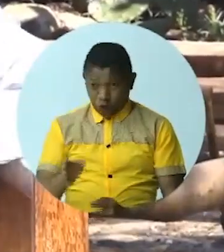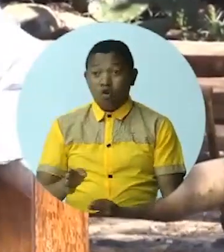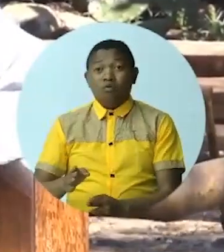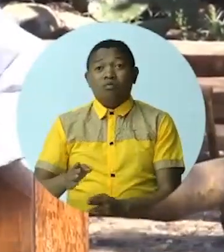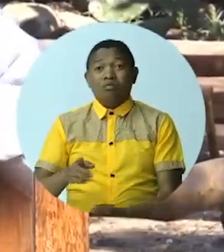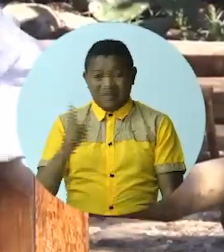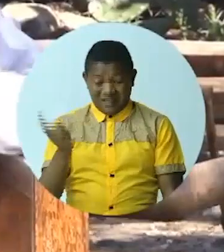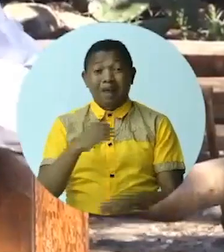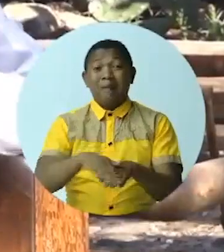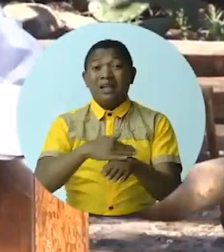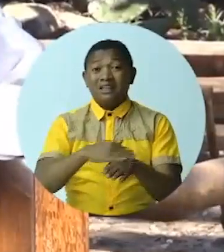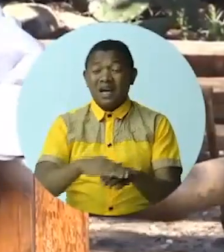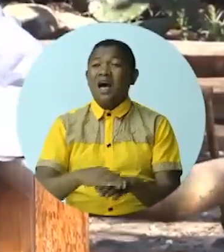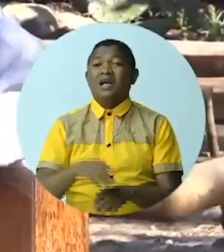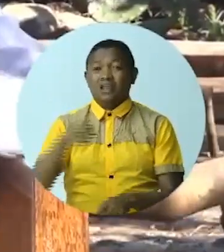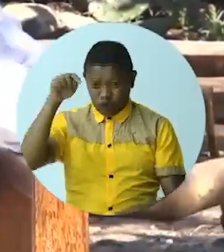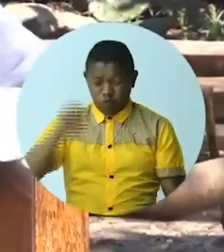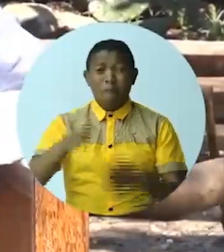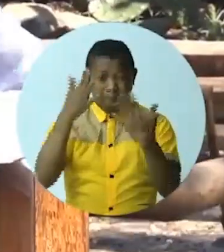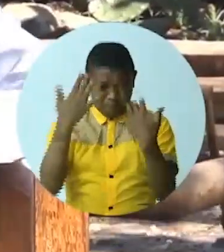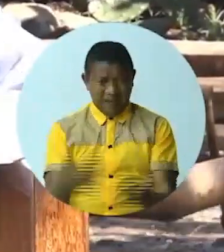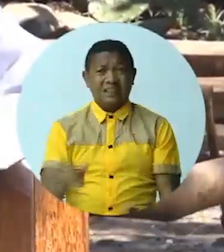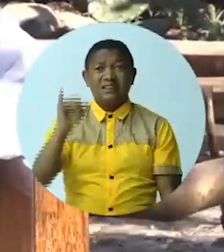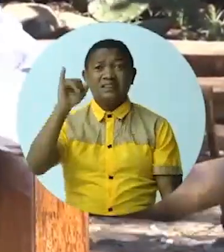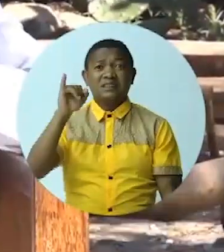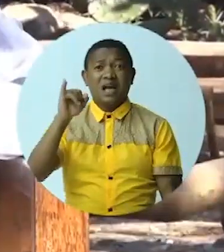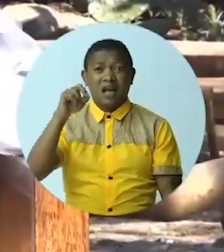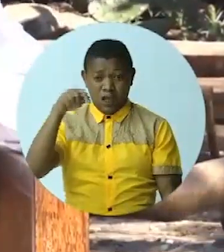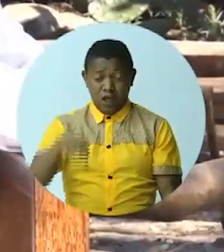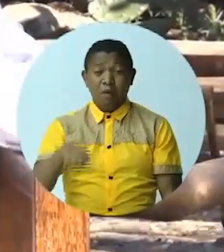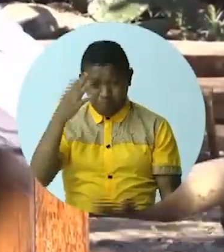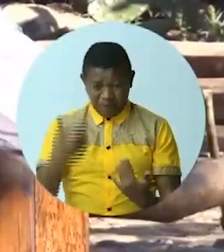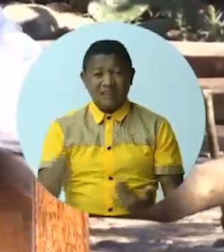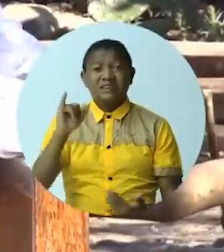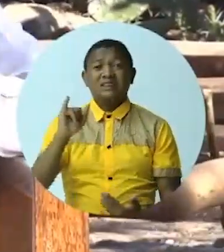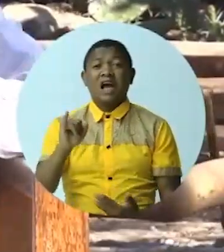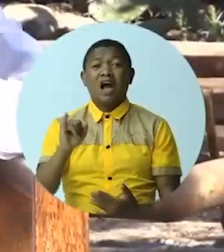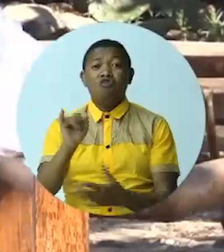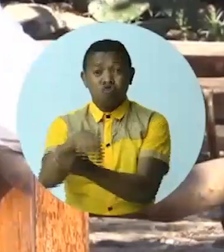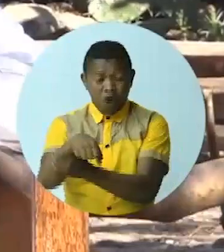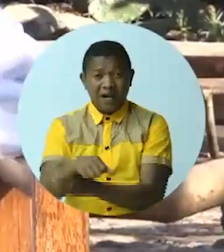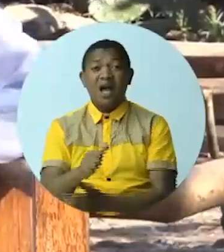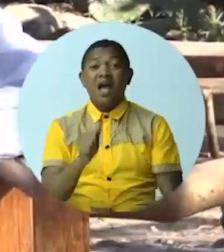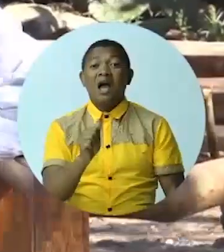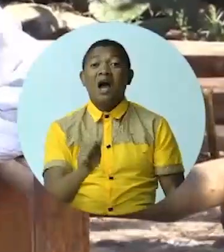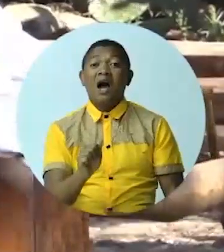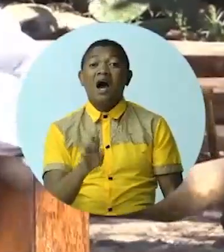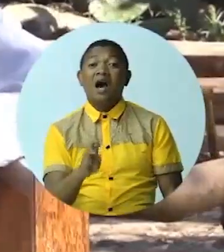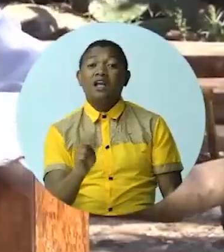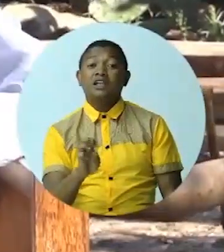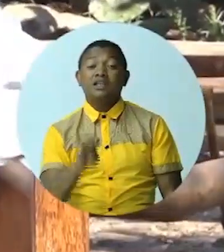be indrindra ny artemisia aty Afrika, ary manana ny kalitao tsara indrindra